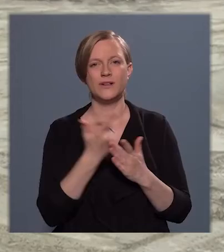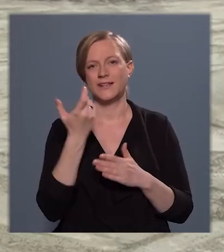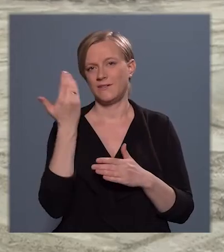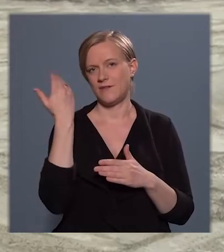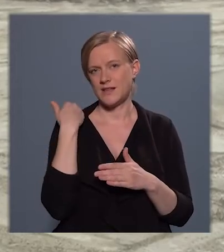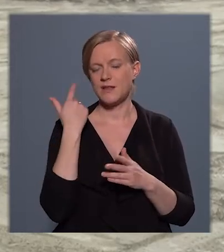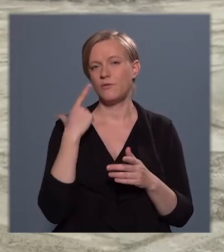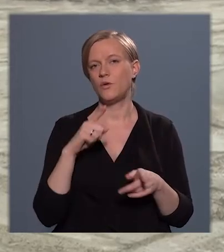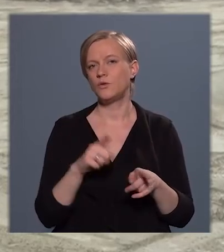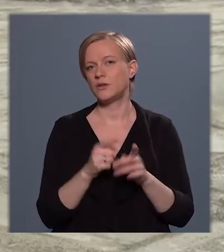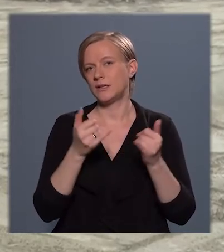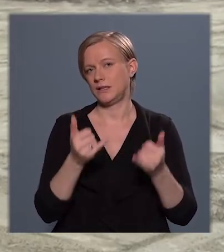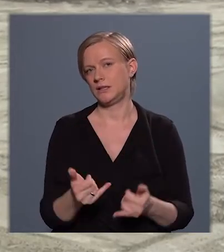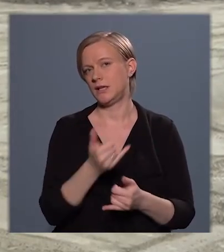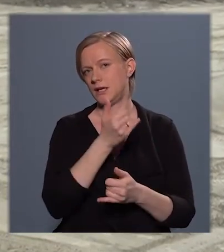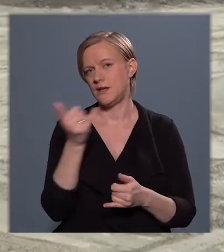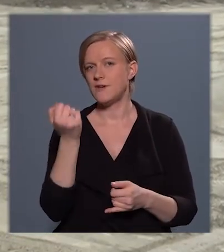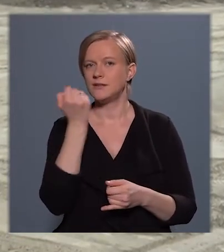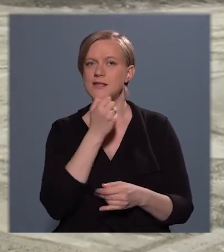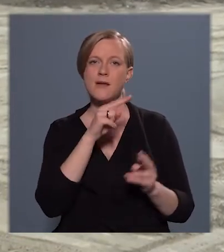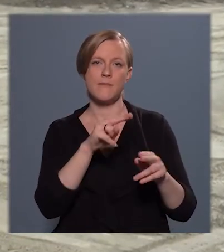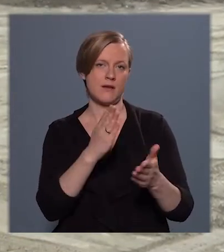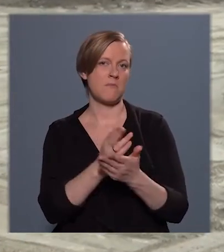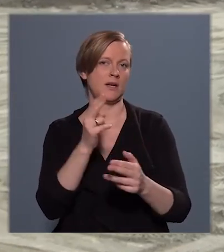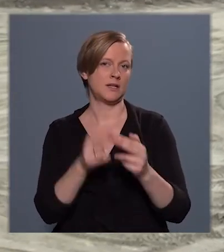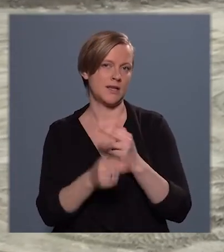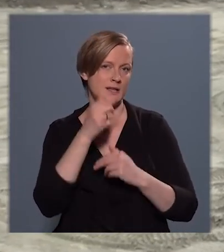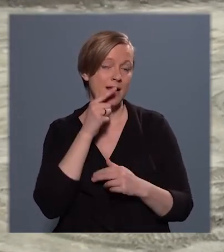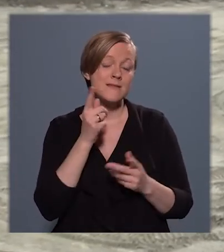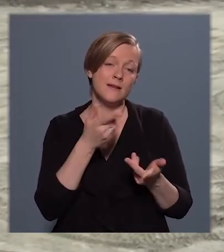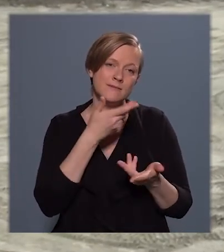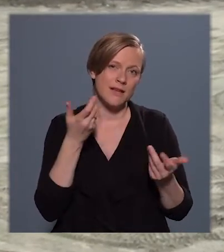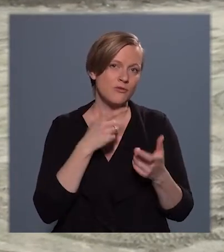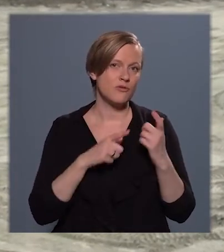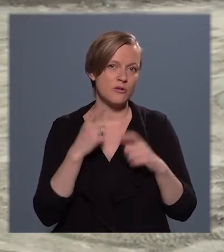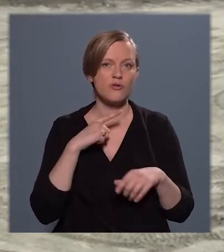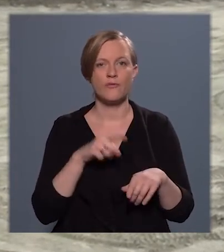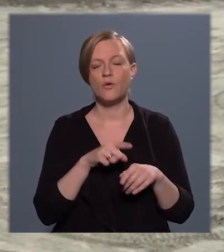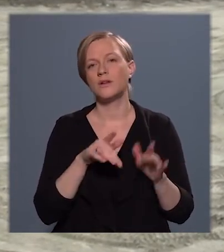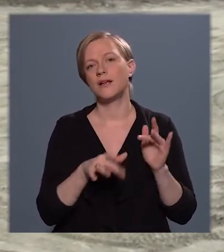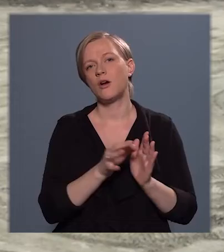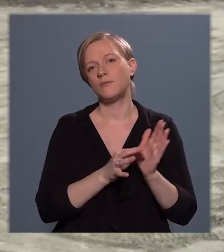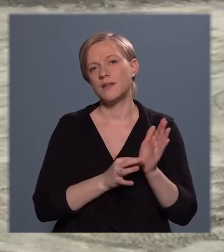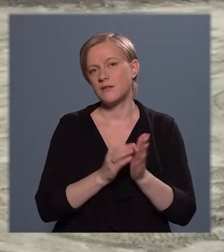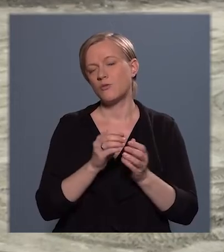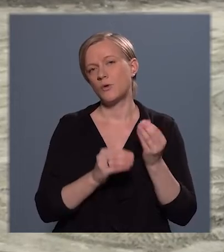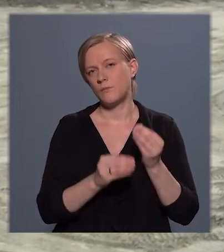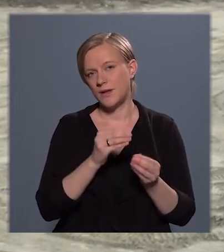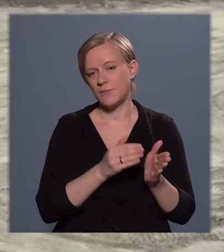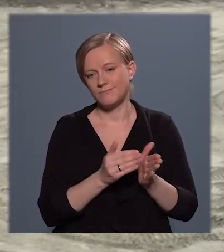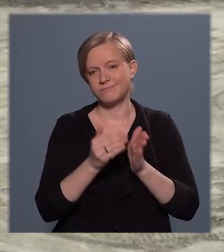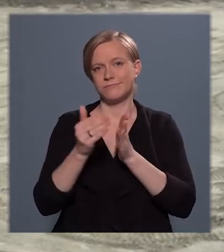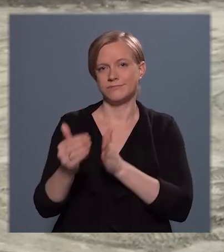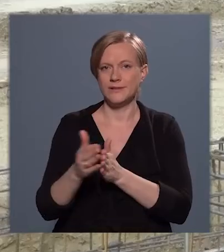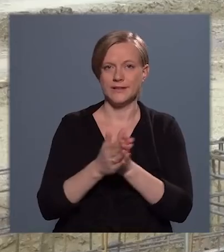hogy idén decemberre fogunk készülni, de nyáron sajnos volt egy itt adminisztrációs probléma, ami megcsúsztatta a